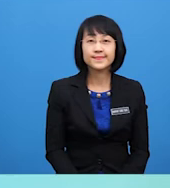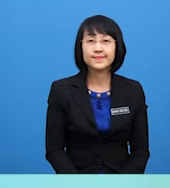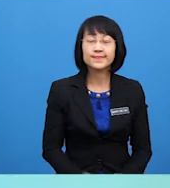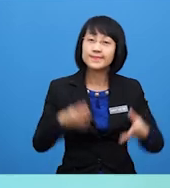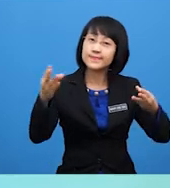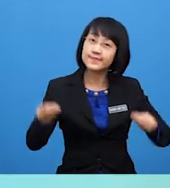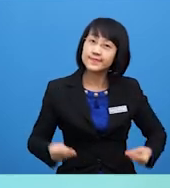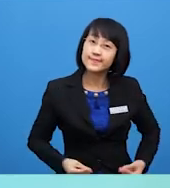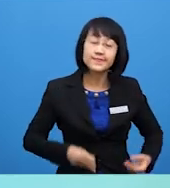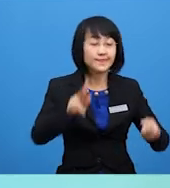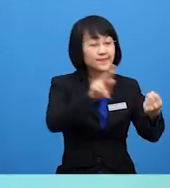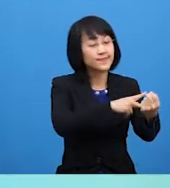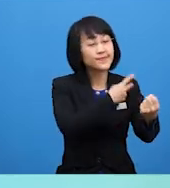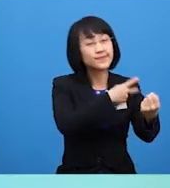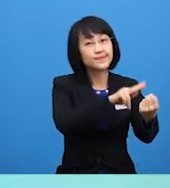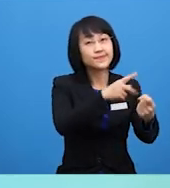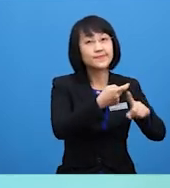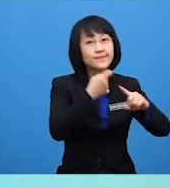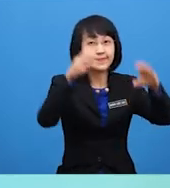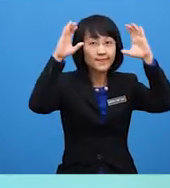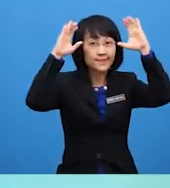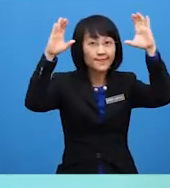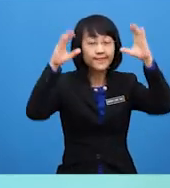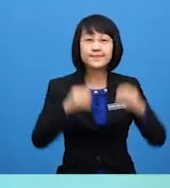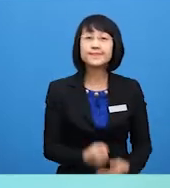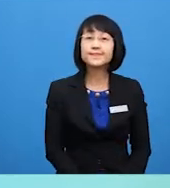Terimalah serangkap pantun daripada cikgu.